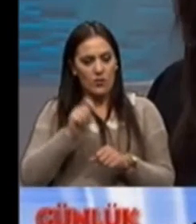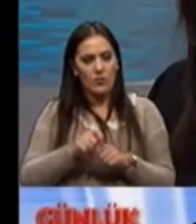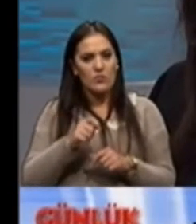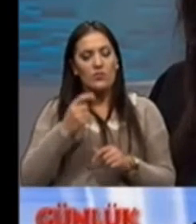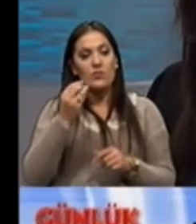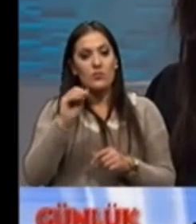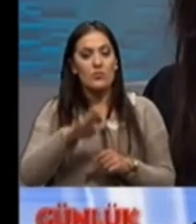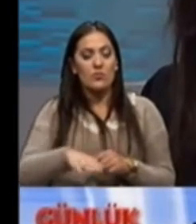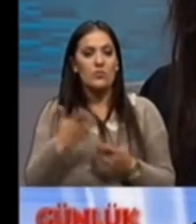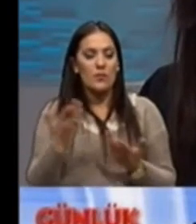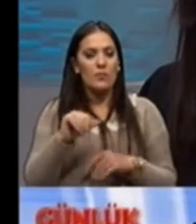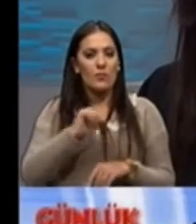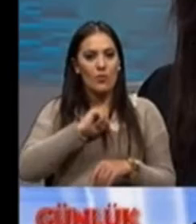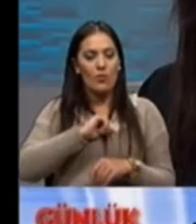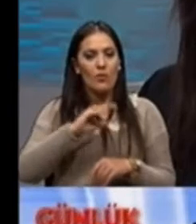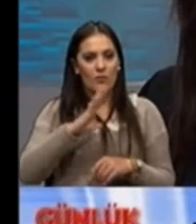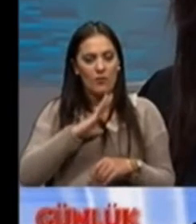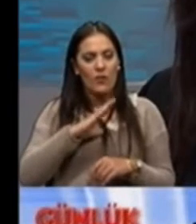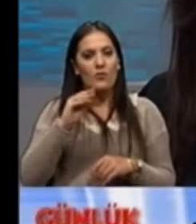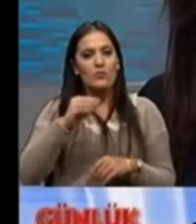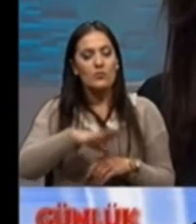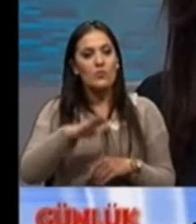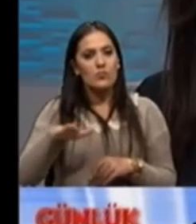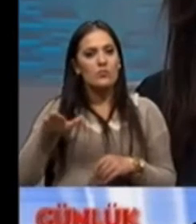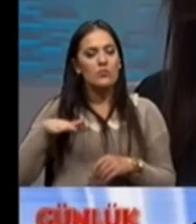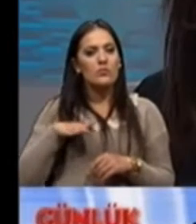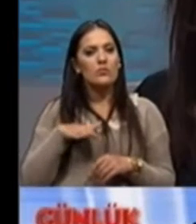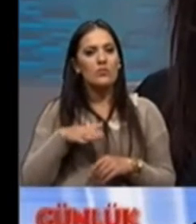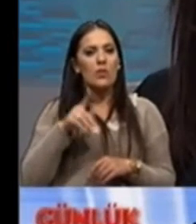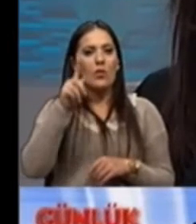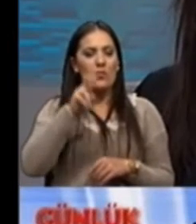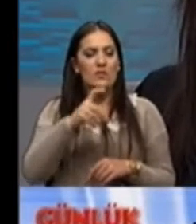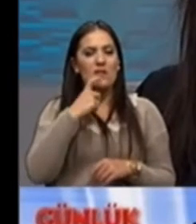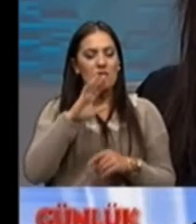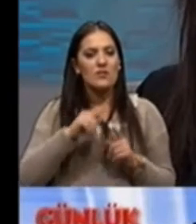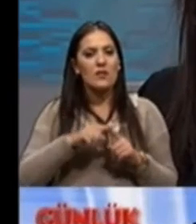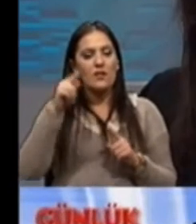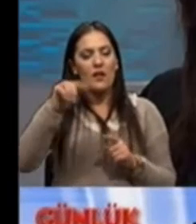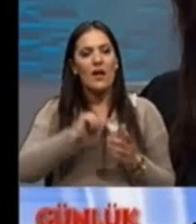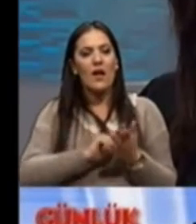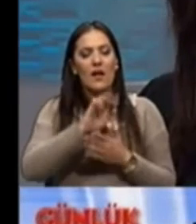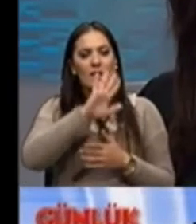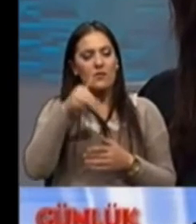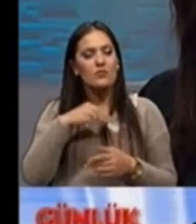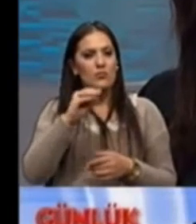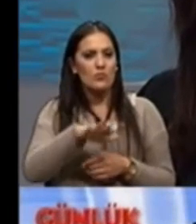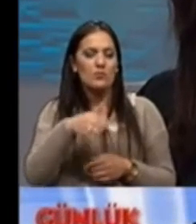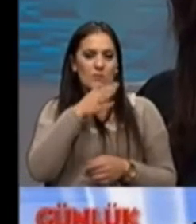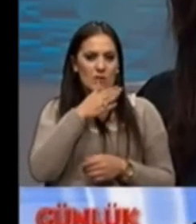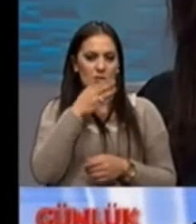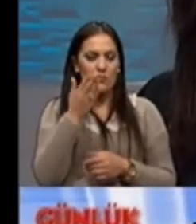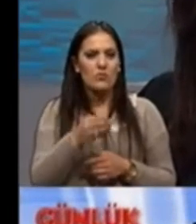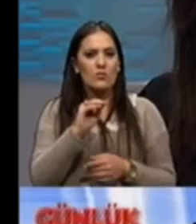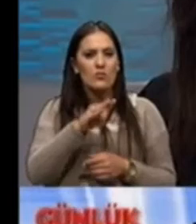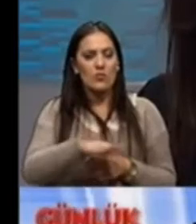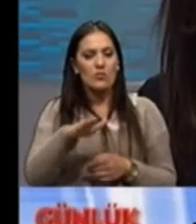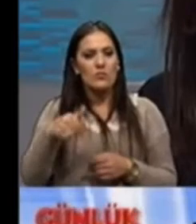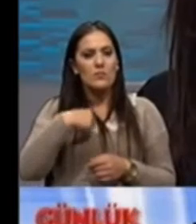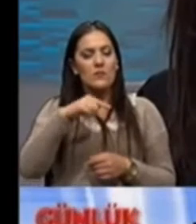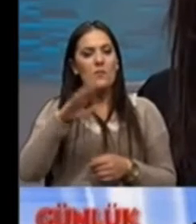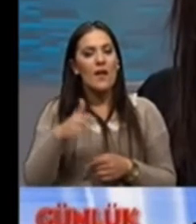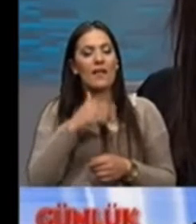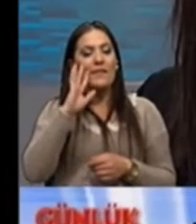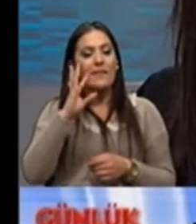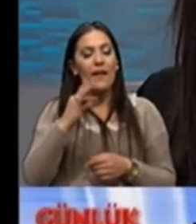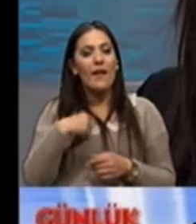tabii kaygı duyuyorlar ve çocuklar, yani 18 yaşına kadar herkes çocuk biliyorsunuz, Çocuklar bizim en değerli varlıklarımız.